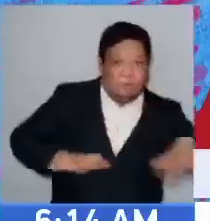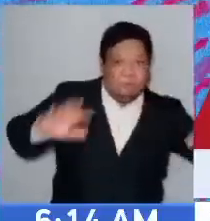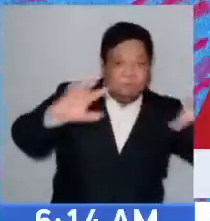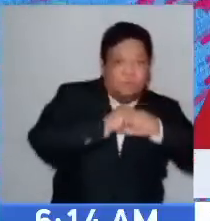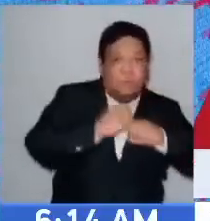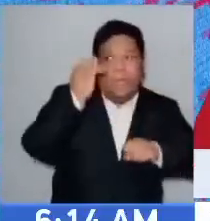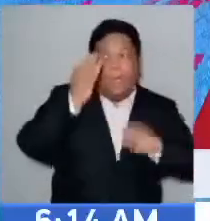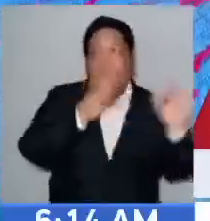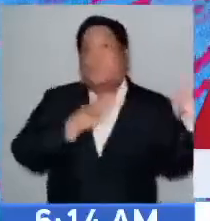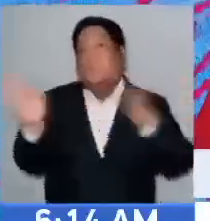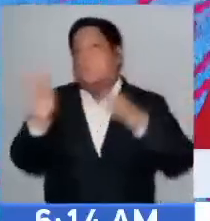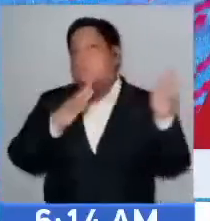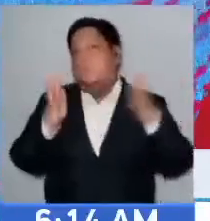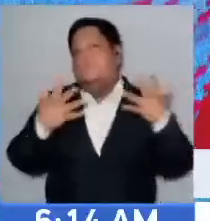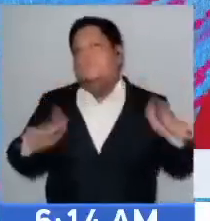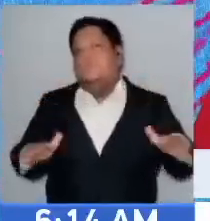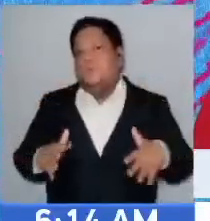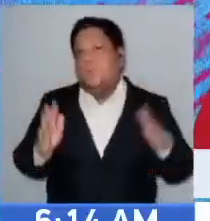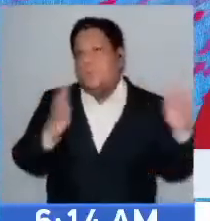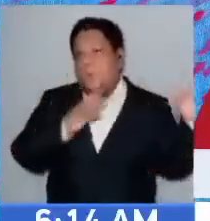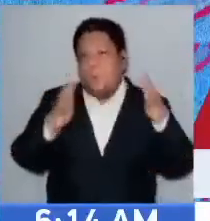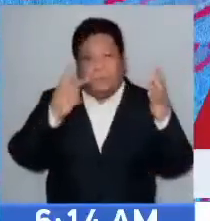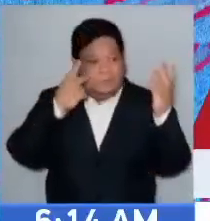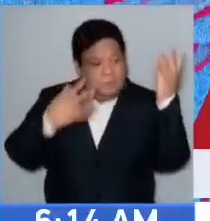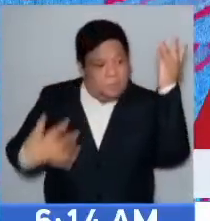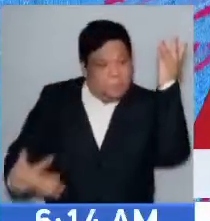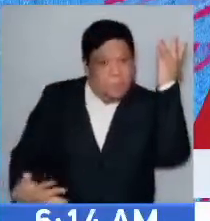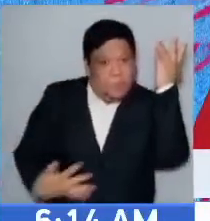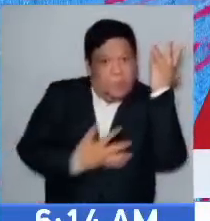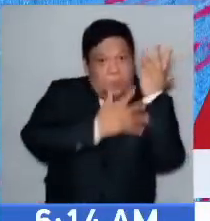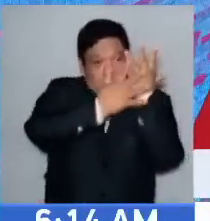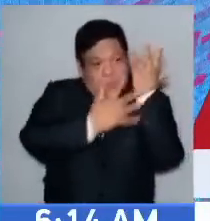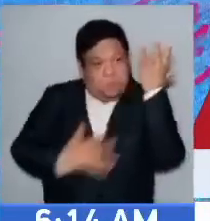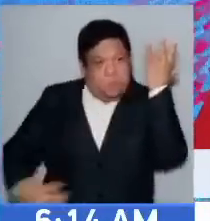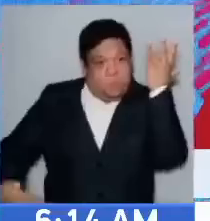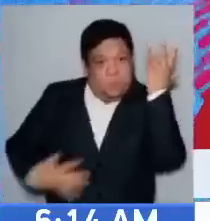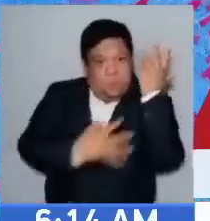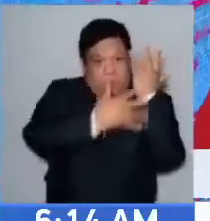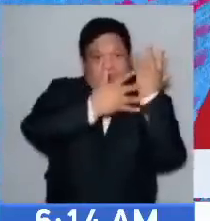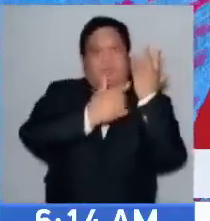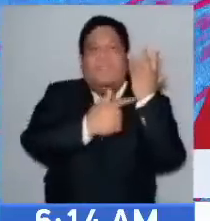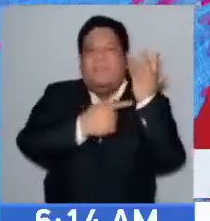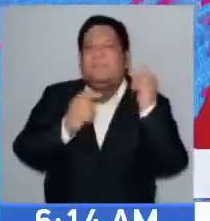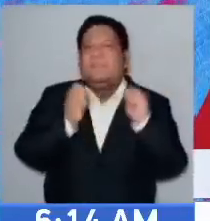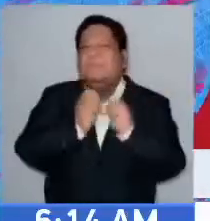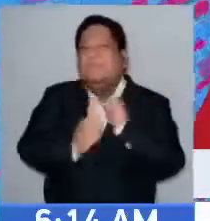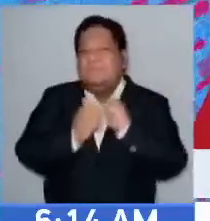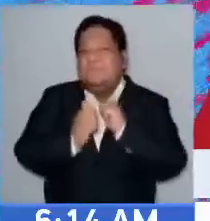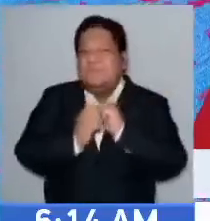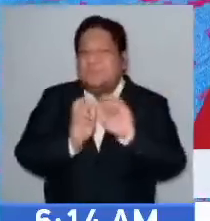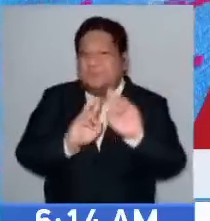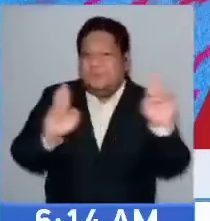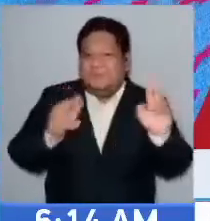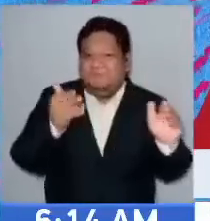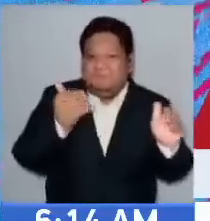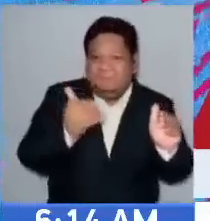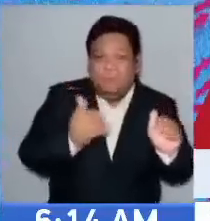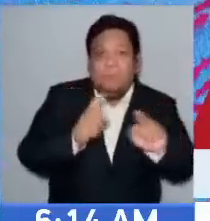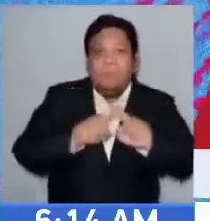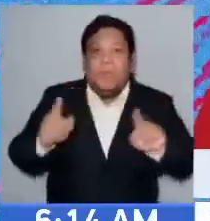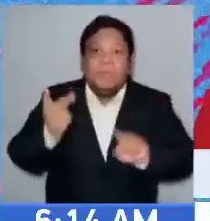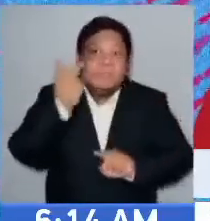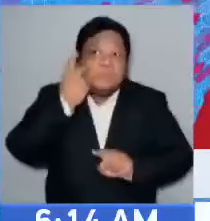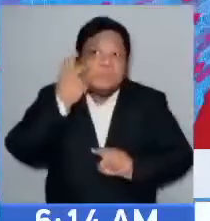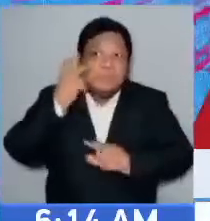na sa kanluran hanggang timog kanluran or west to southwest, yung umiira na hangin sa nakararaming bahagi ng ating bansa. Yung rainfall criteria na lamang